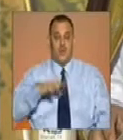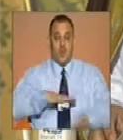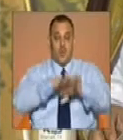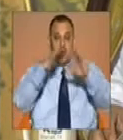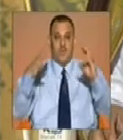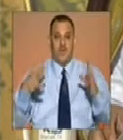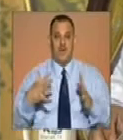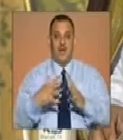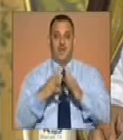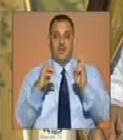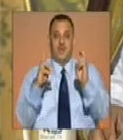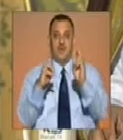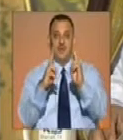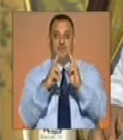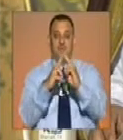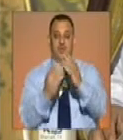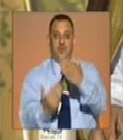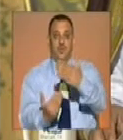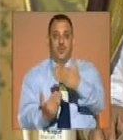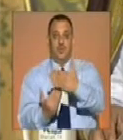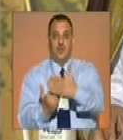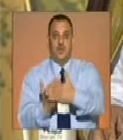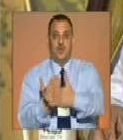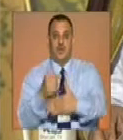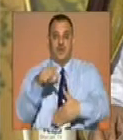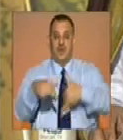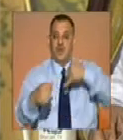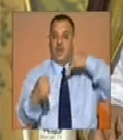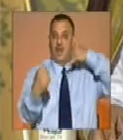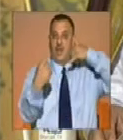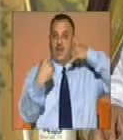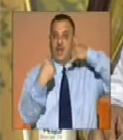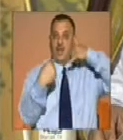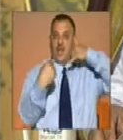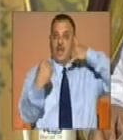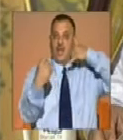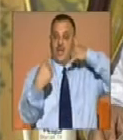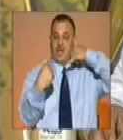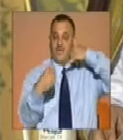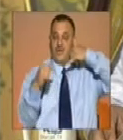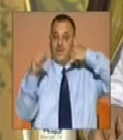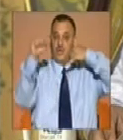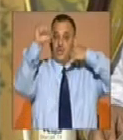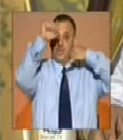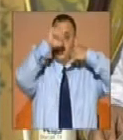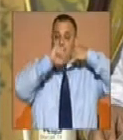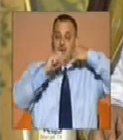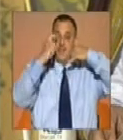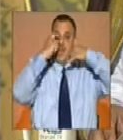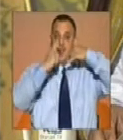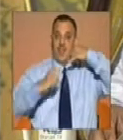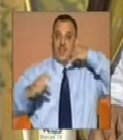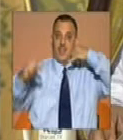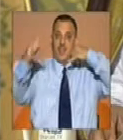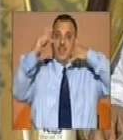إلى هذا اللقاء المتجدد من برنامجكم، والذي نستقبل فيه اتصالاتكم واستفساراتكم الدينية والشرعية والاجتماعية